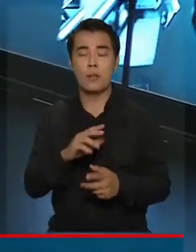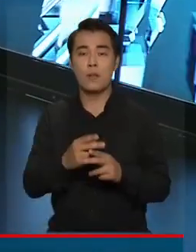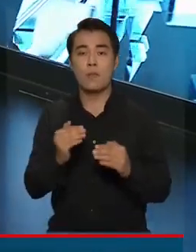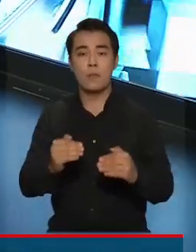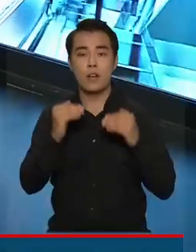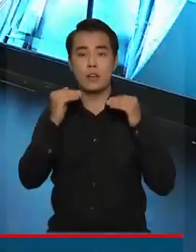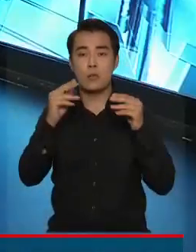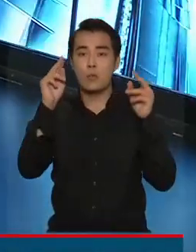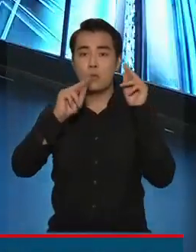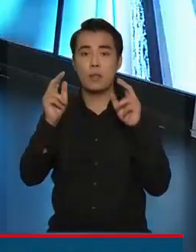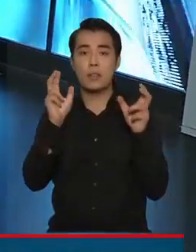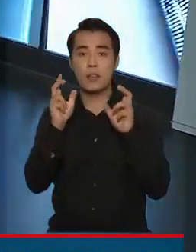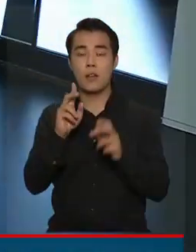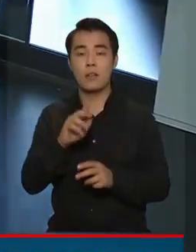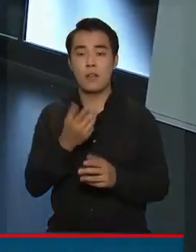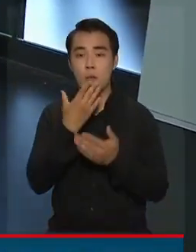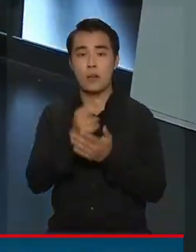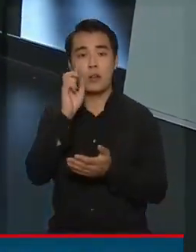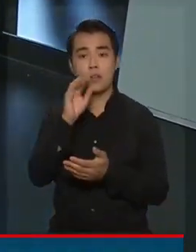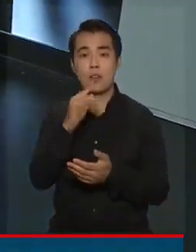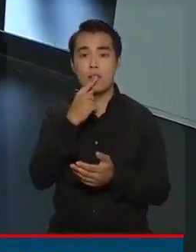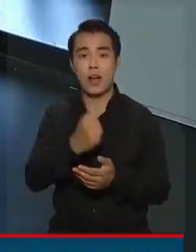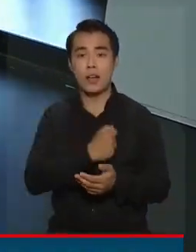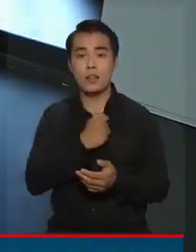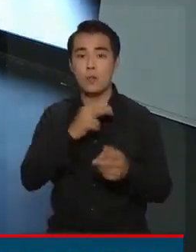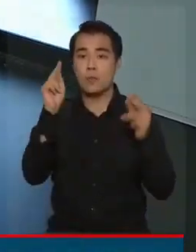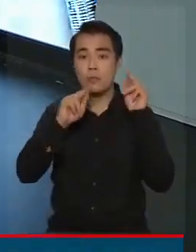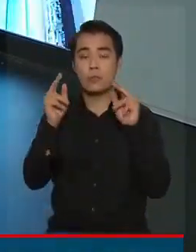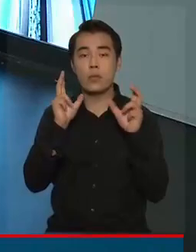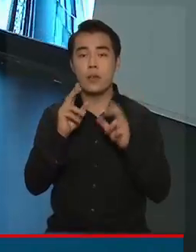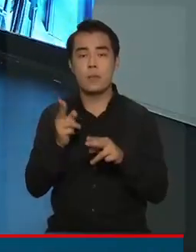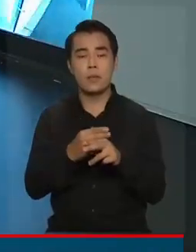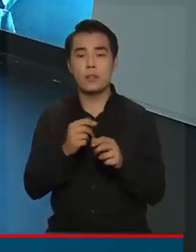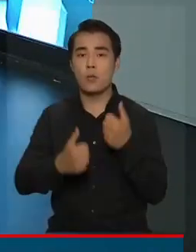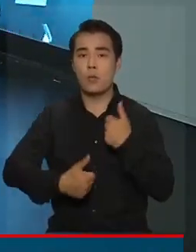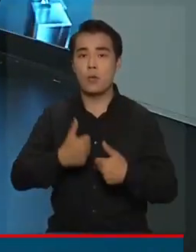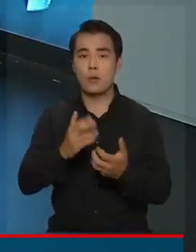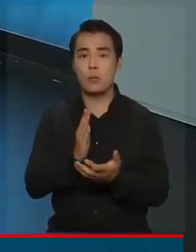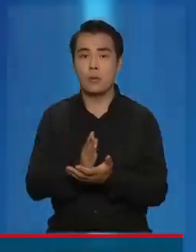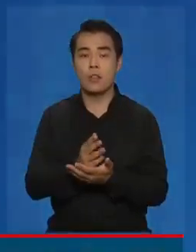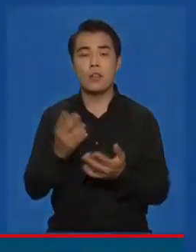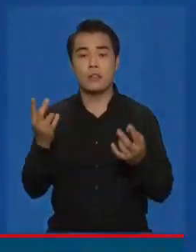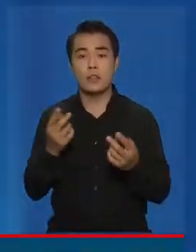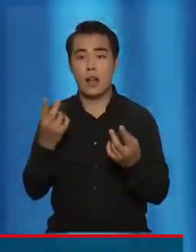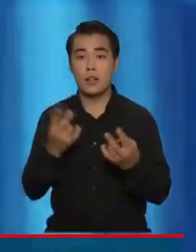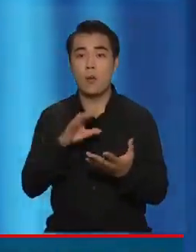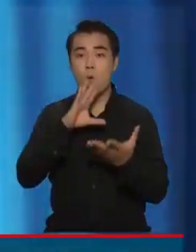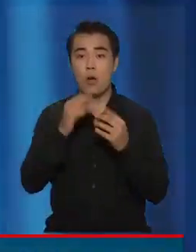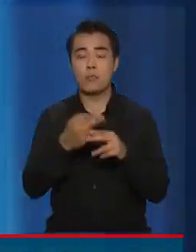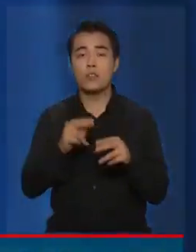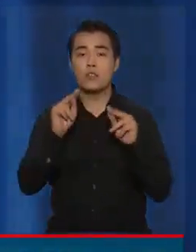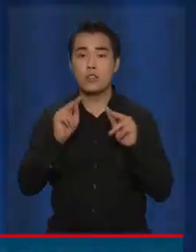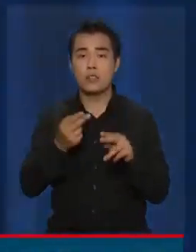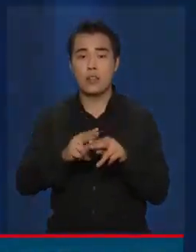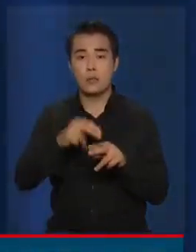высшее учебное заведение нашей страны, в том числе и в военное учебное заведение, без конкурса. Надо лишь отслужить честно